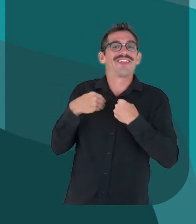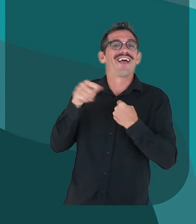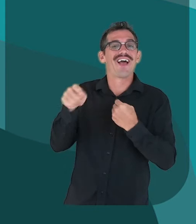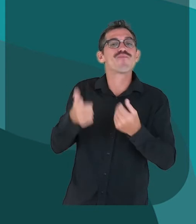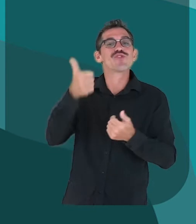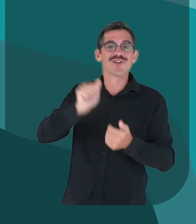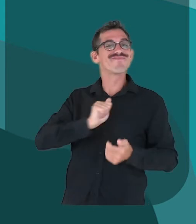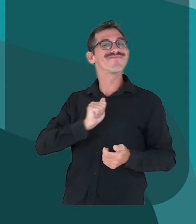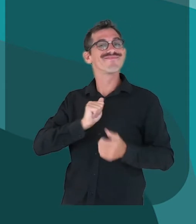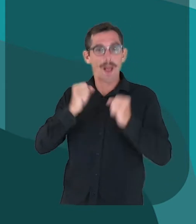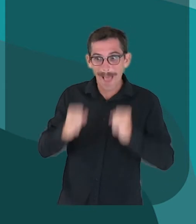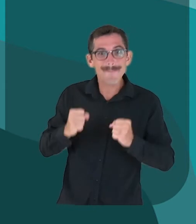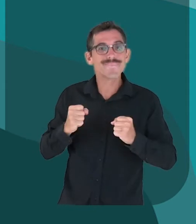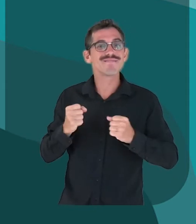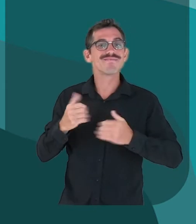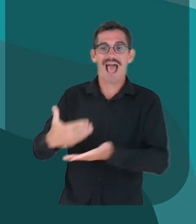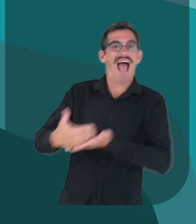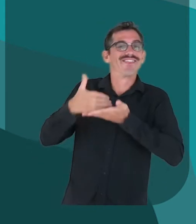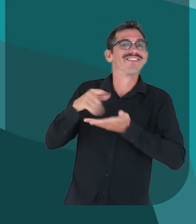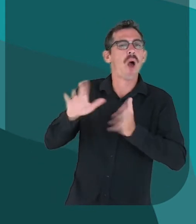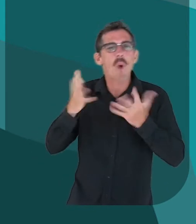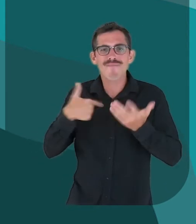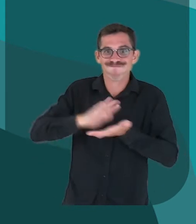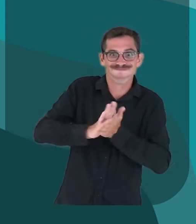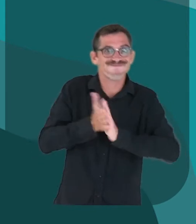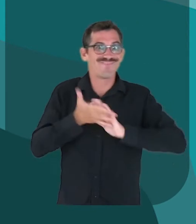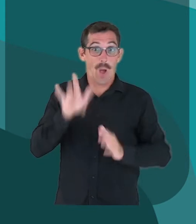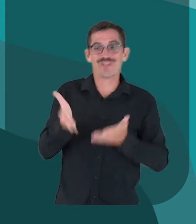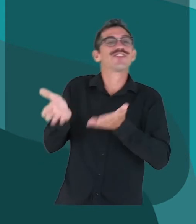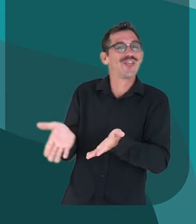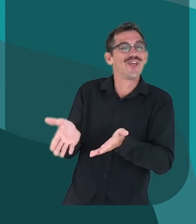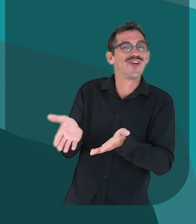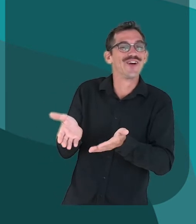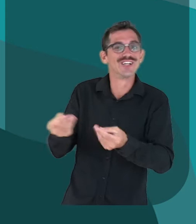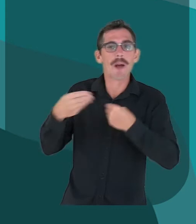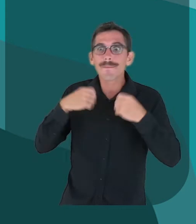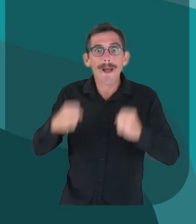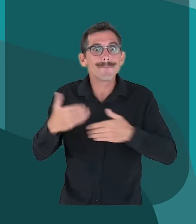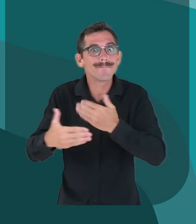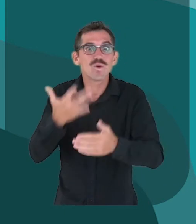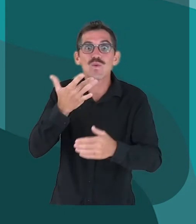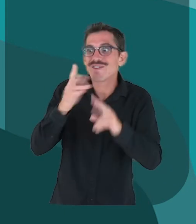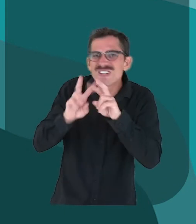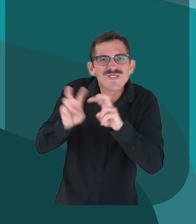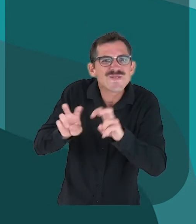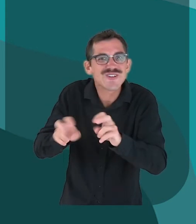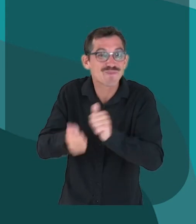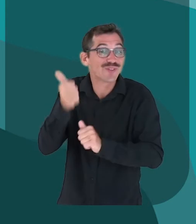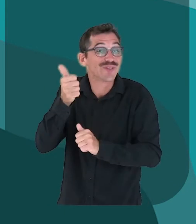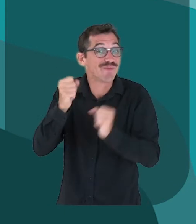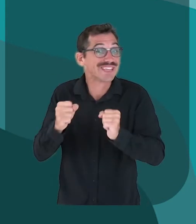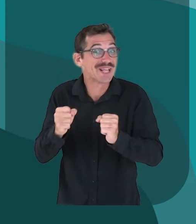qui me permet beaucoup d'émancipation, qui me permet de tellement de belles choses qui sont venues à moi grâce à ce médium-là. Puis j'ai vraiment le goût de l'explorer